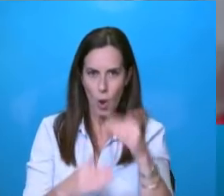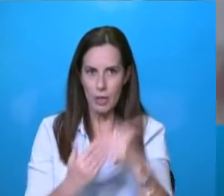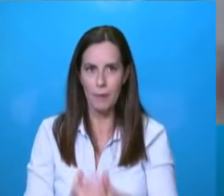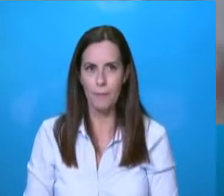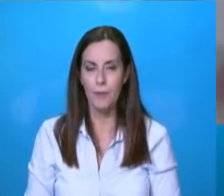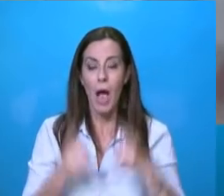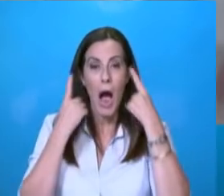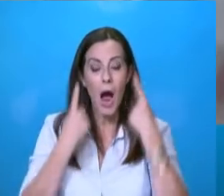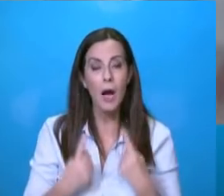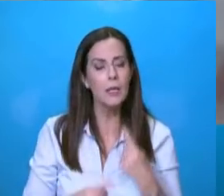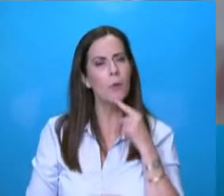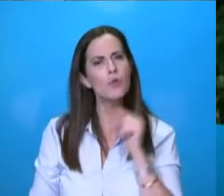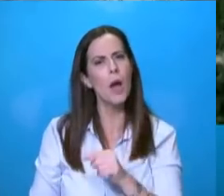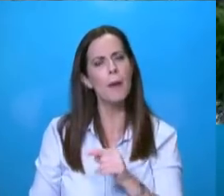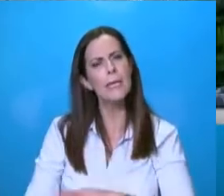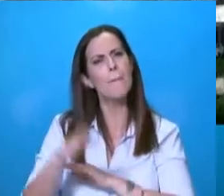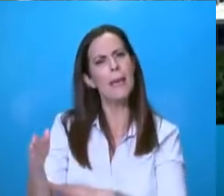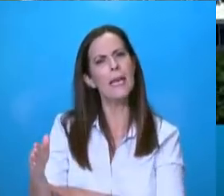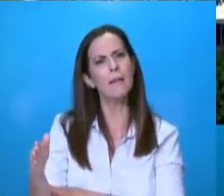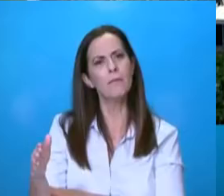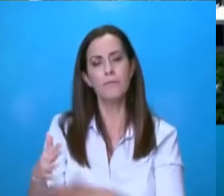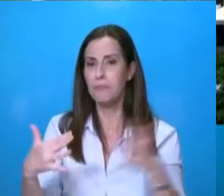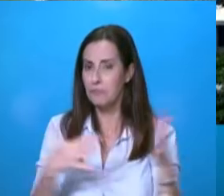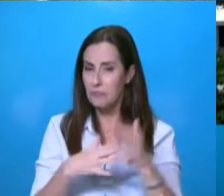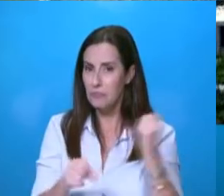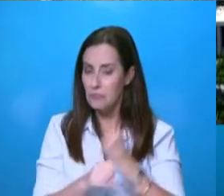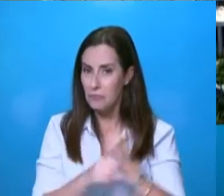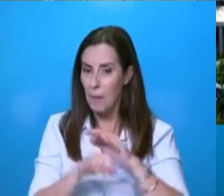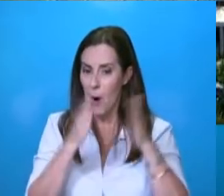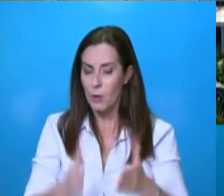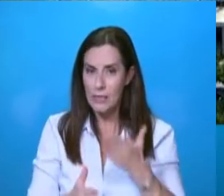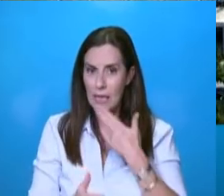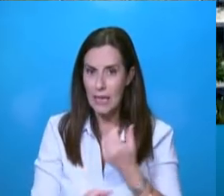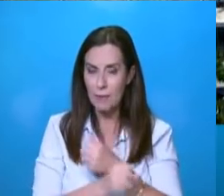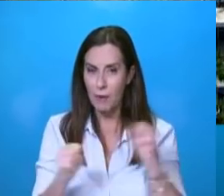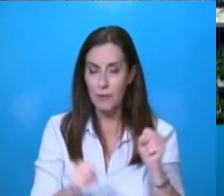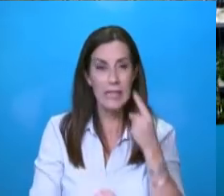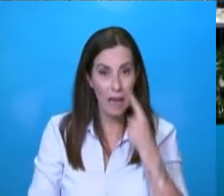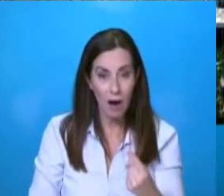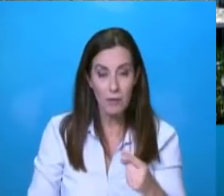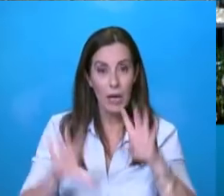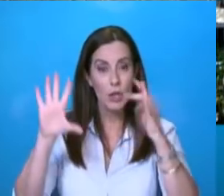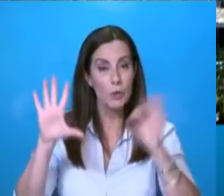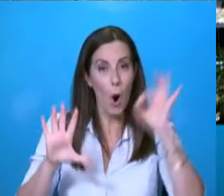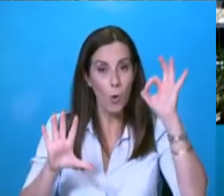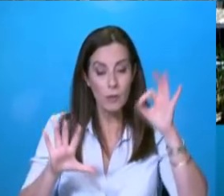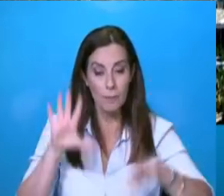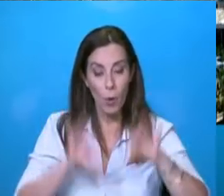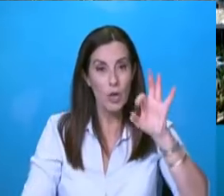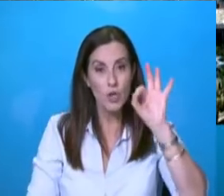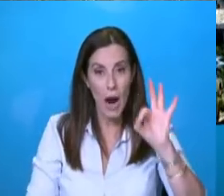האוכלוסייה החרדית מגדירה את עצמה ימנית. במחקר שעשו השנה במכון הישראלי לדמוקרטיה עולה כי 90% ממצביעי